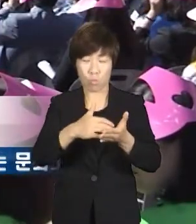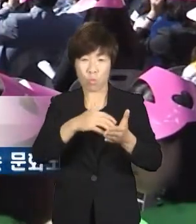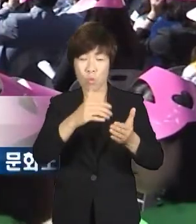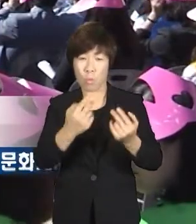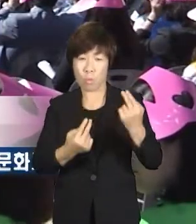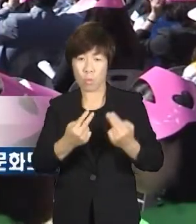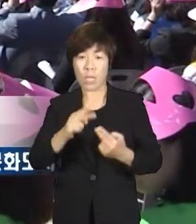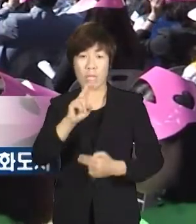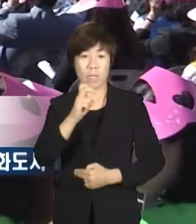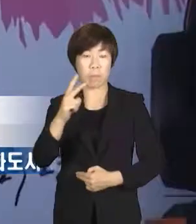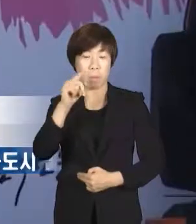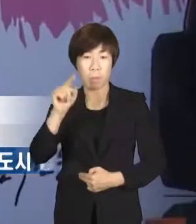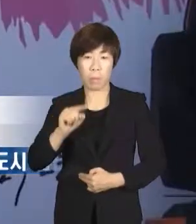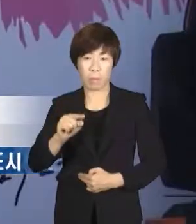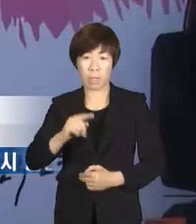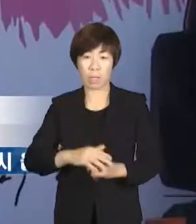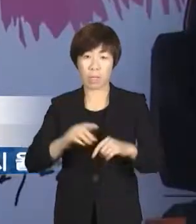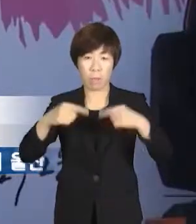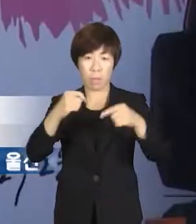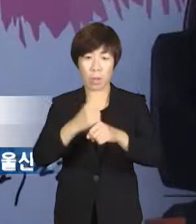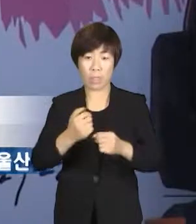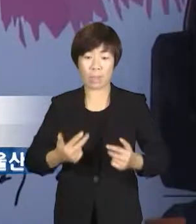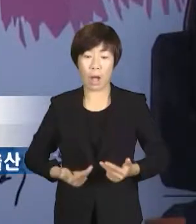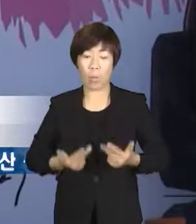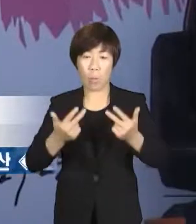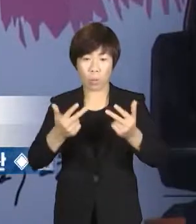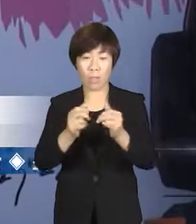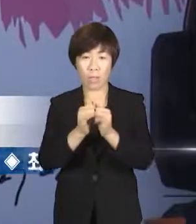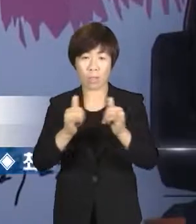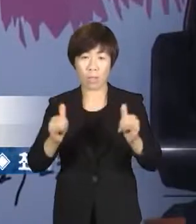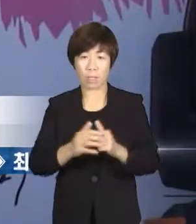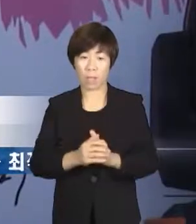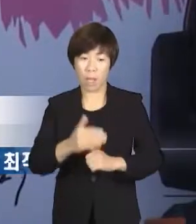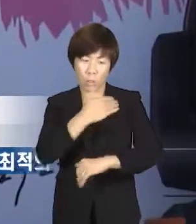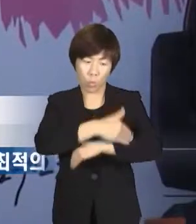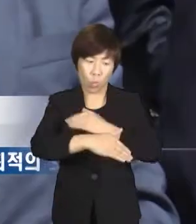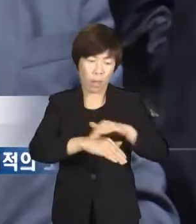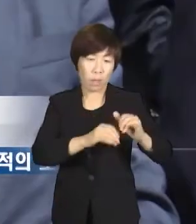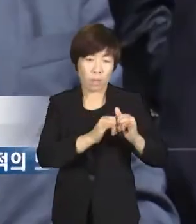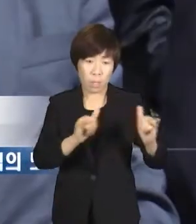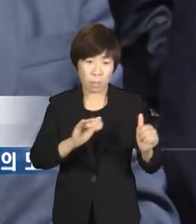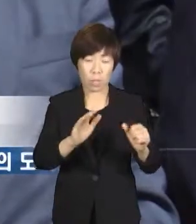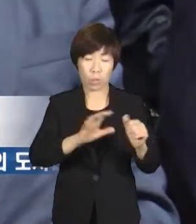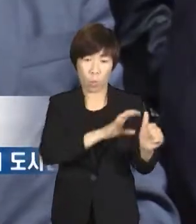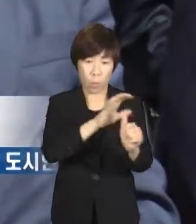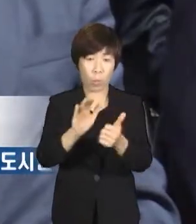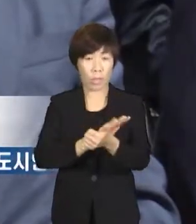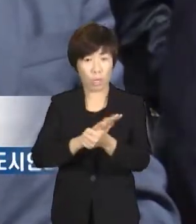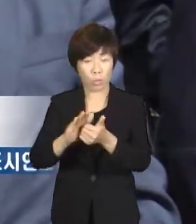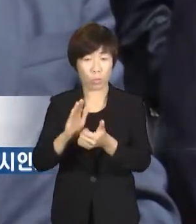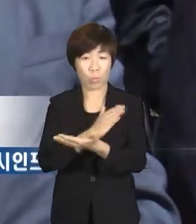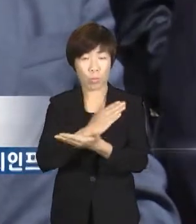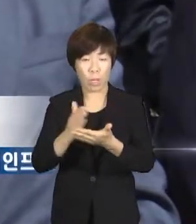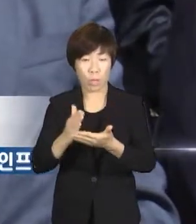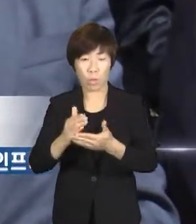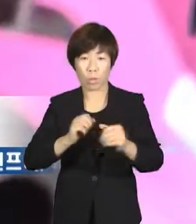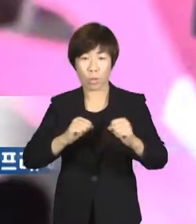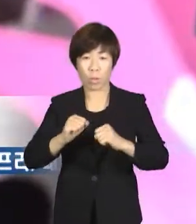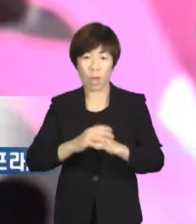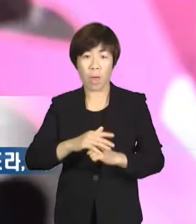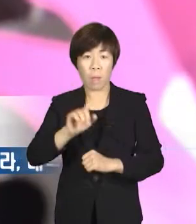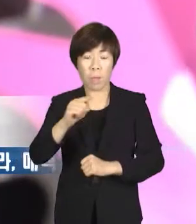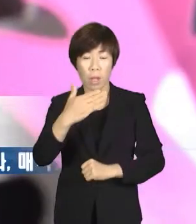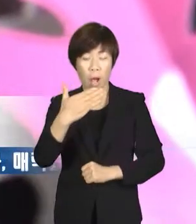22%가 참여하는 26만여 명의 자원봉사자들은 소외계층에 대한 돌봄과 나눔 활동을